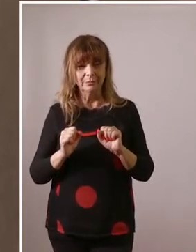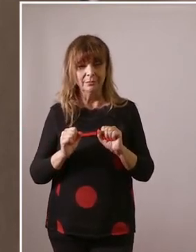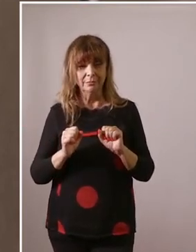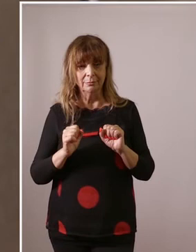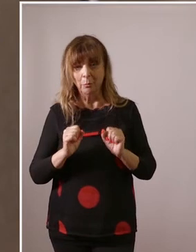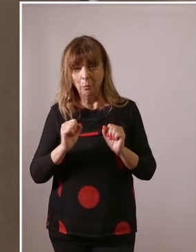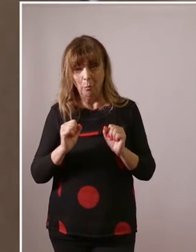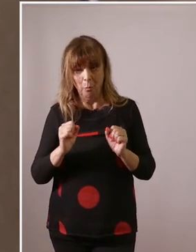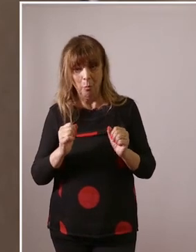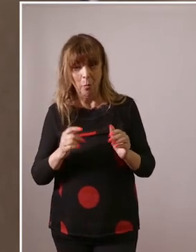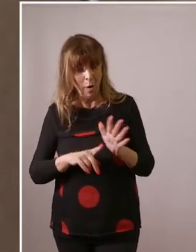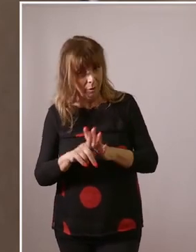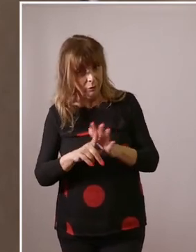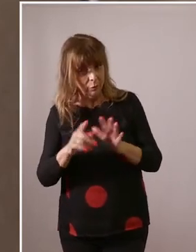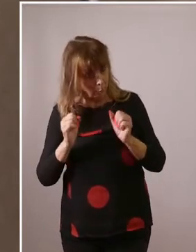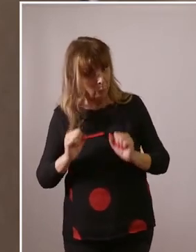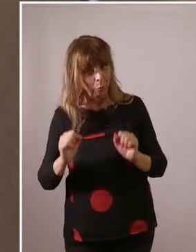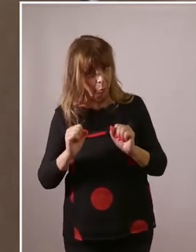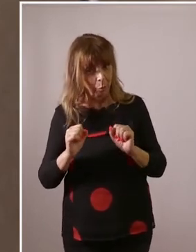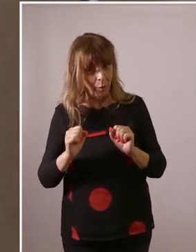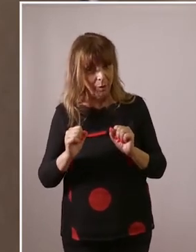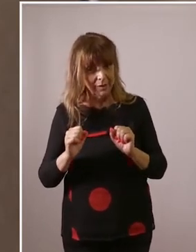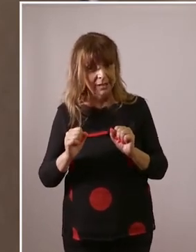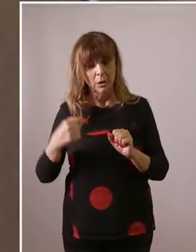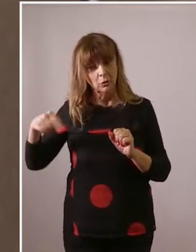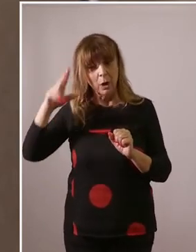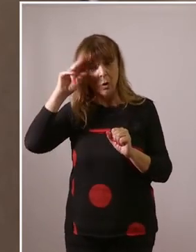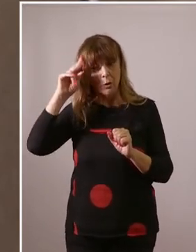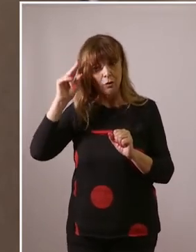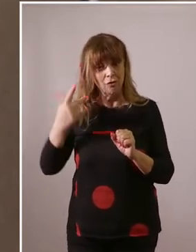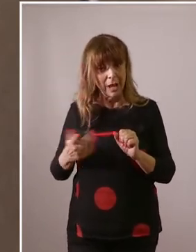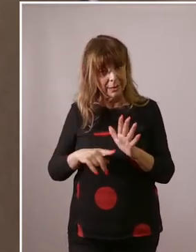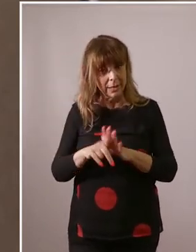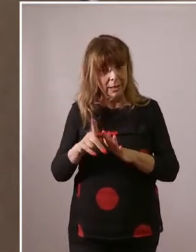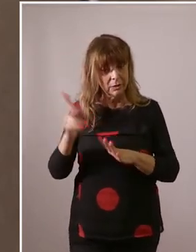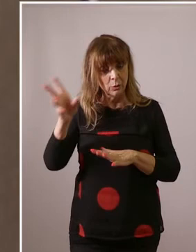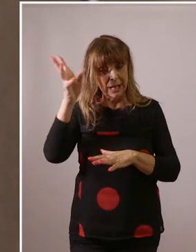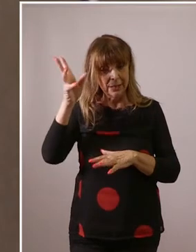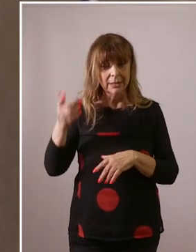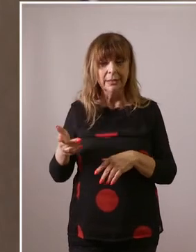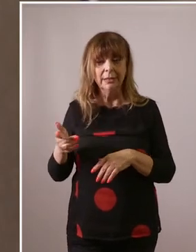qui può dar luogo qui possono dar luogo le sue conoscenze teoriche